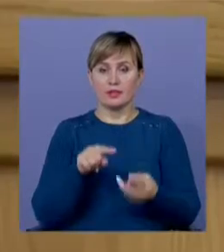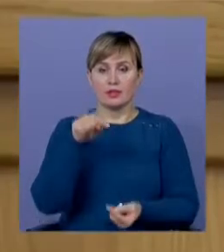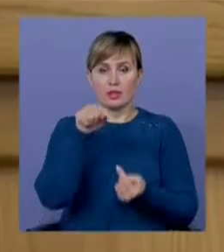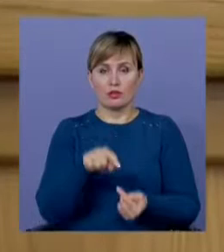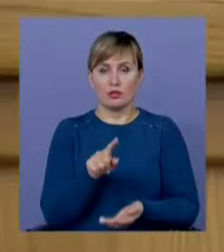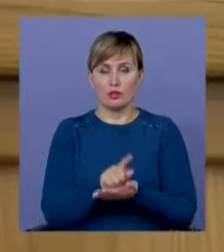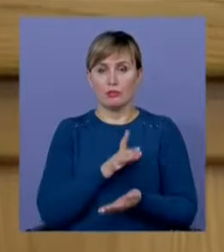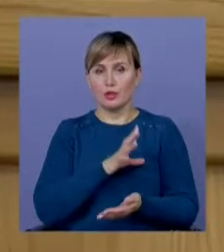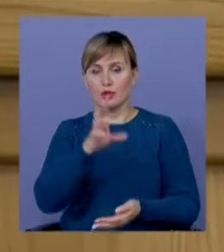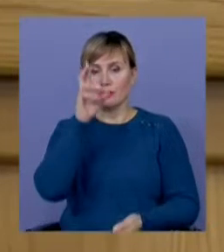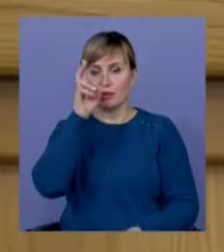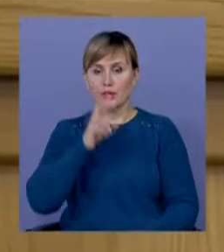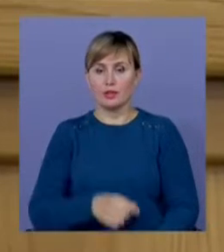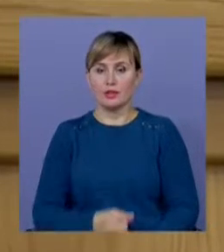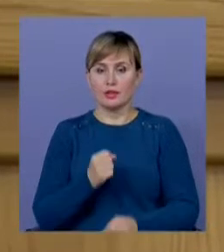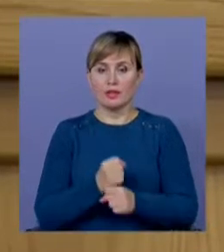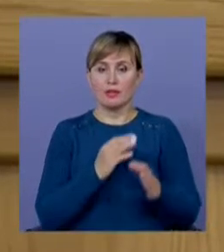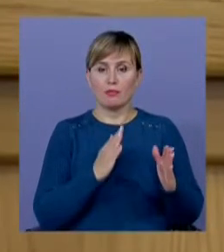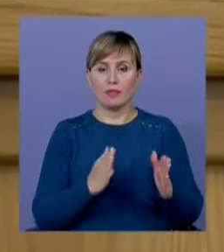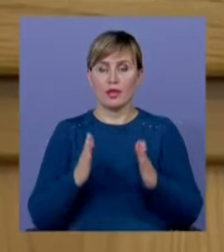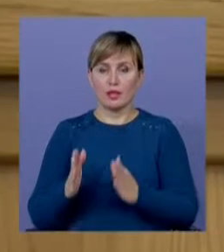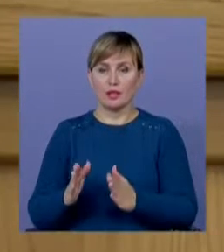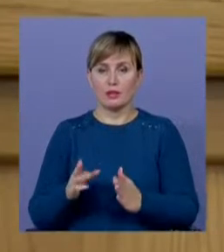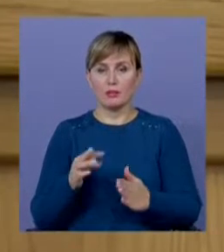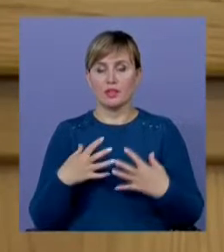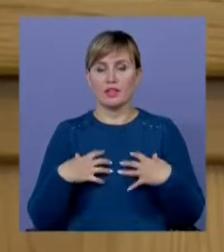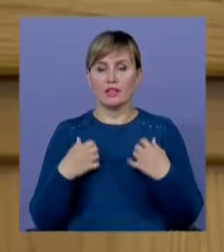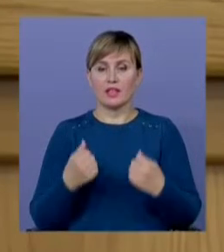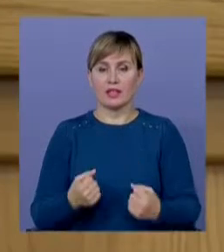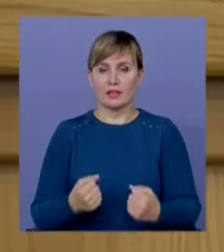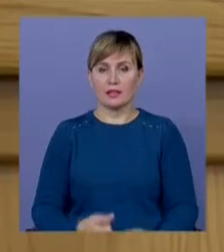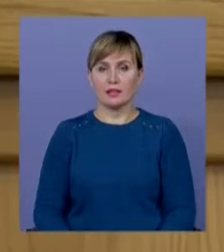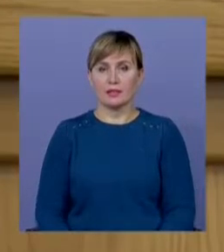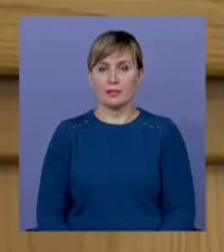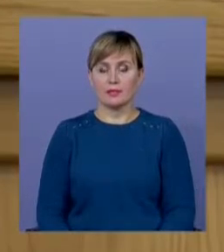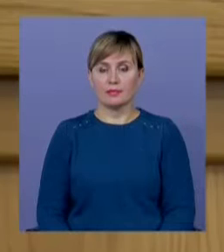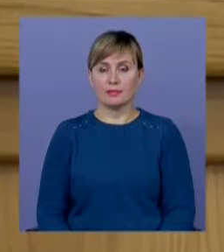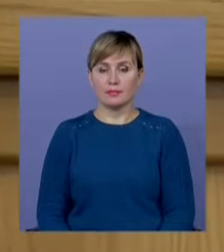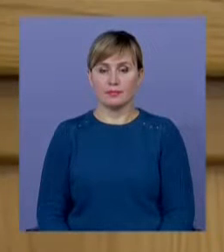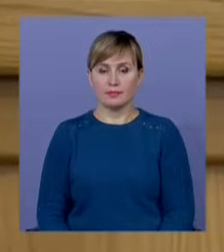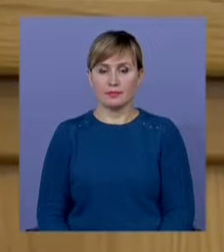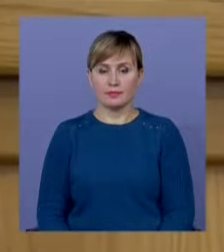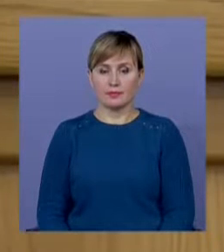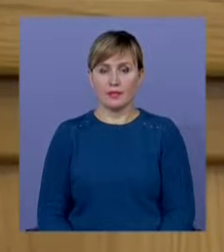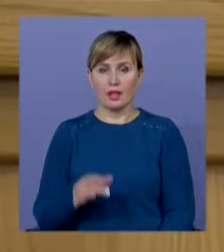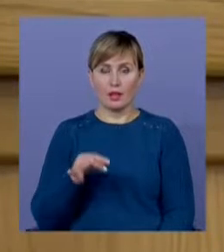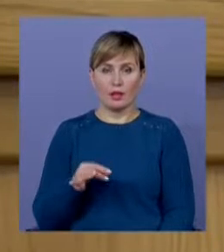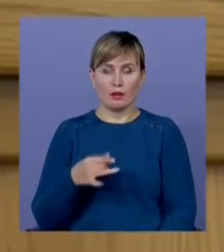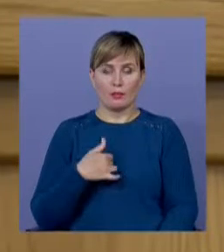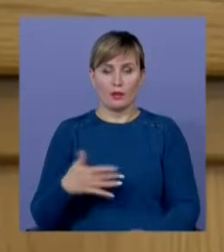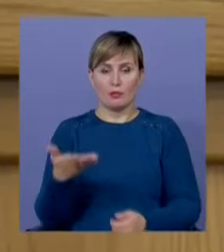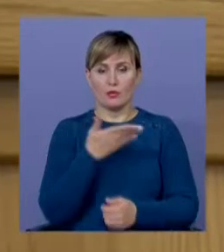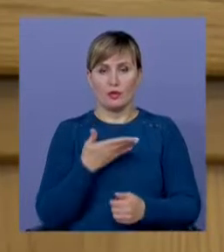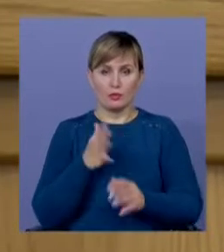соответствующих государств, чтобы привести порядок по здравоохранению. Мы большие деньги будем вливать